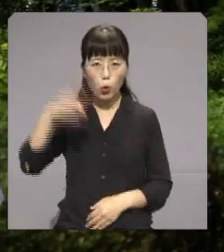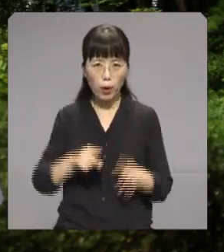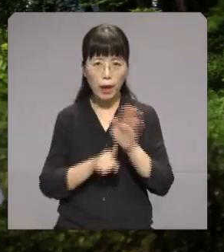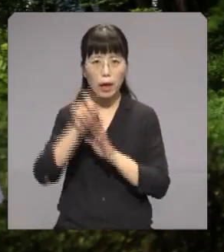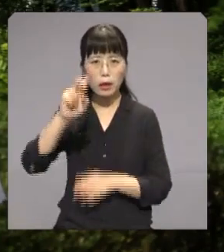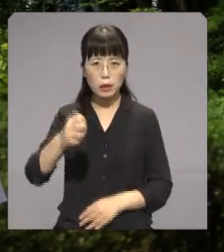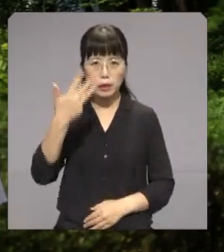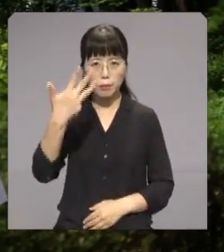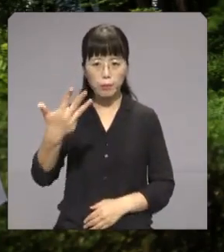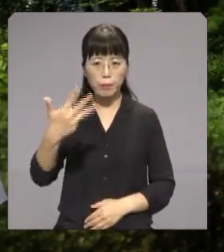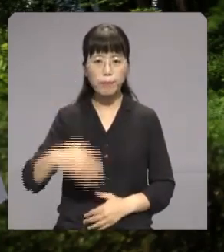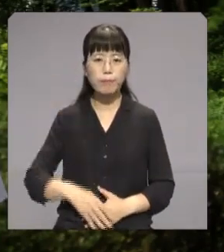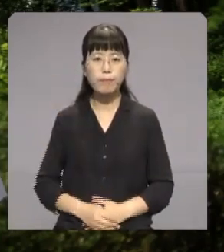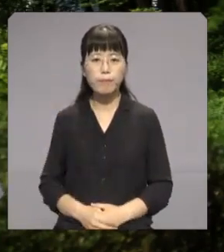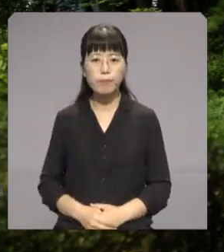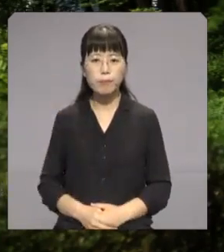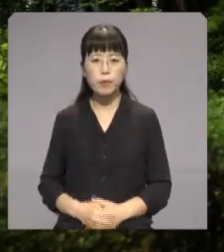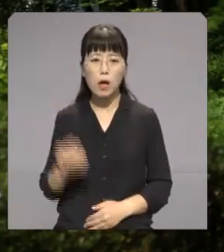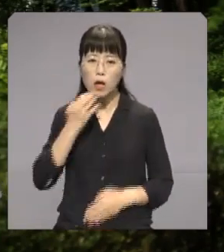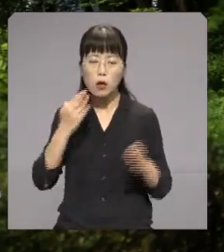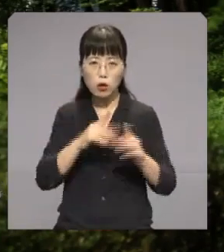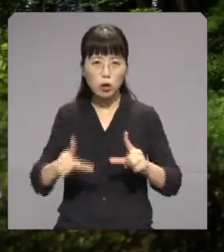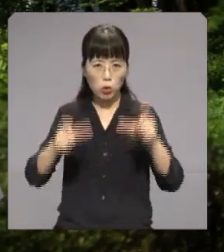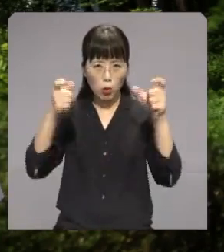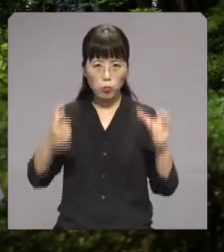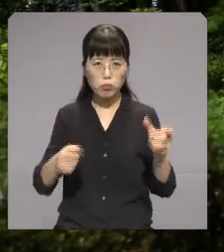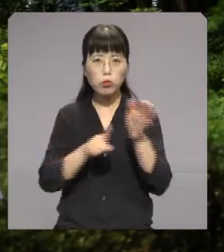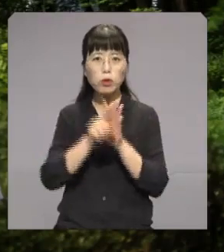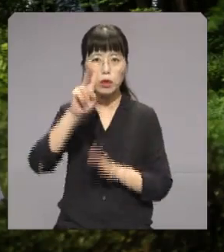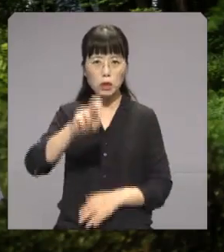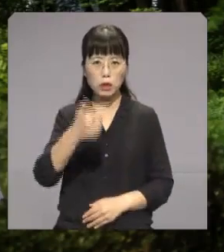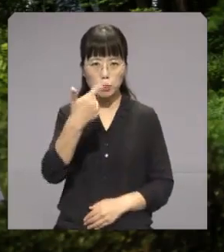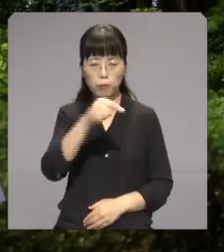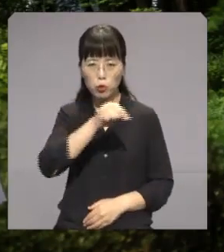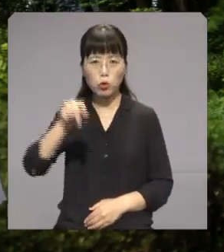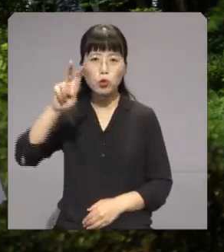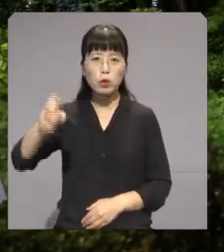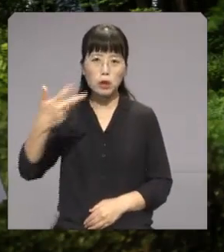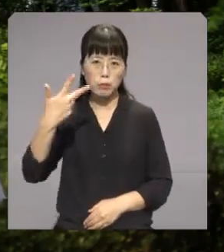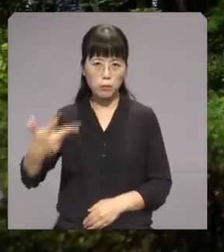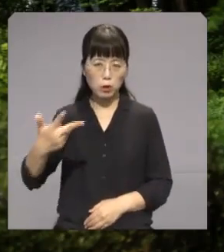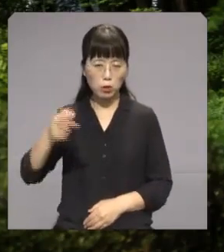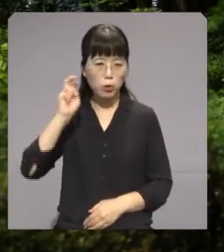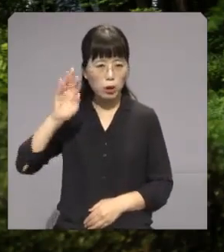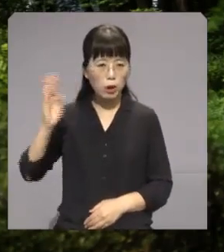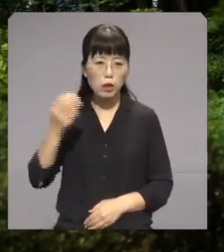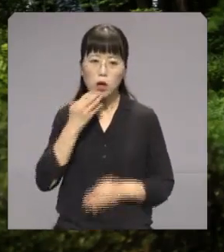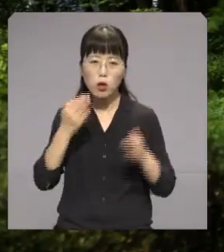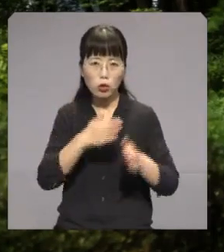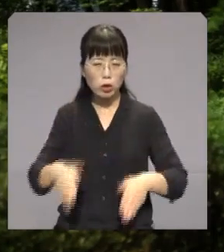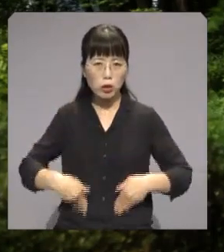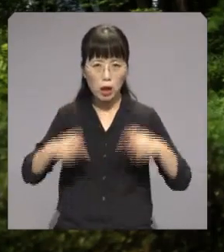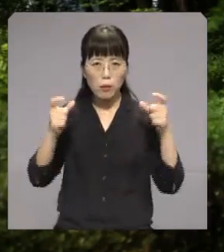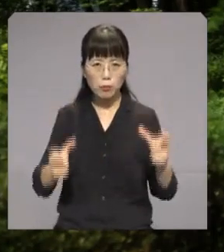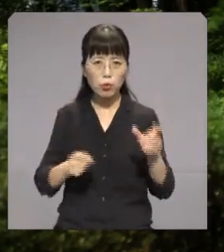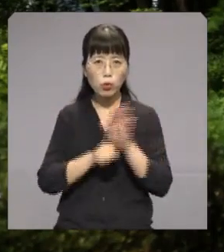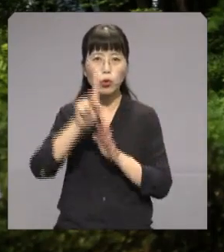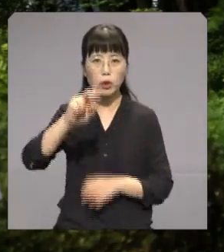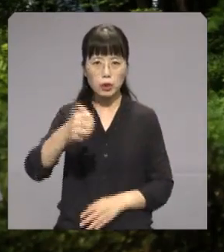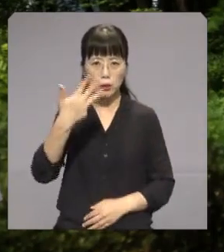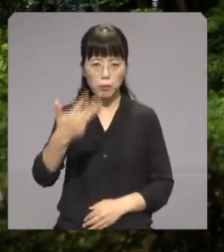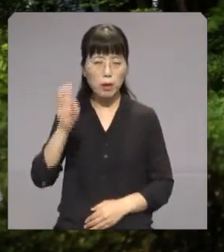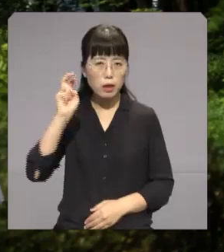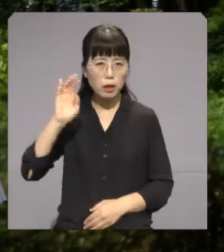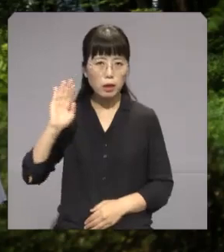28도로 올라가겠습니다 경기 동부는 26도에서 27도가 예상되고요 경기 남부는 28도 보이는